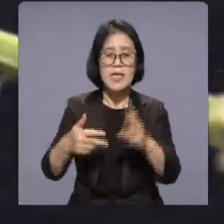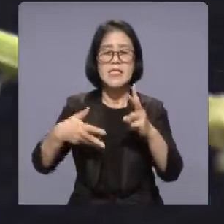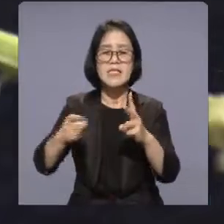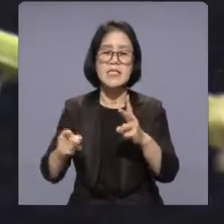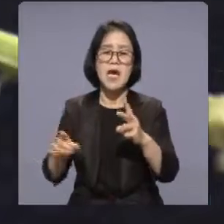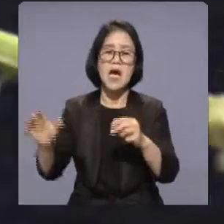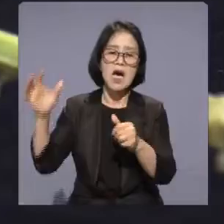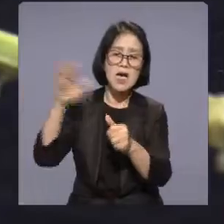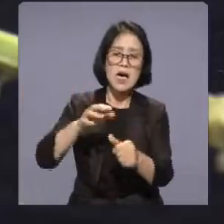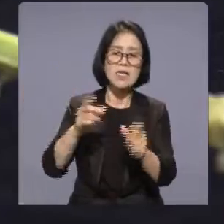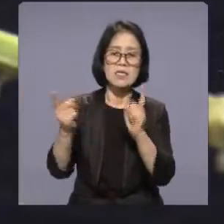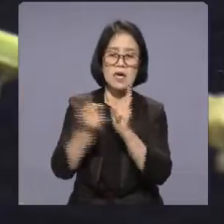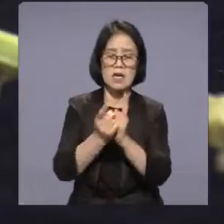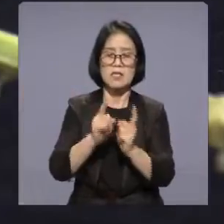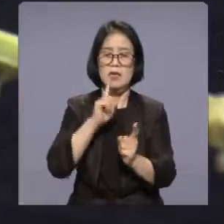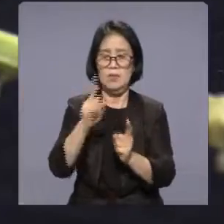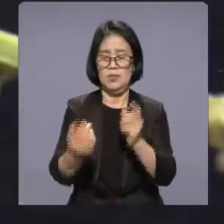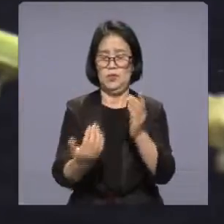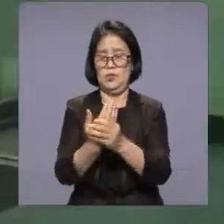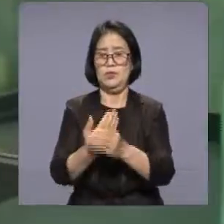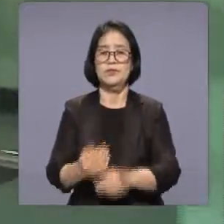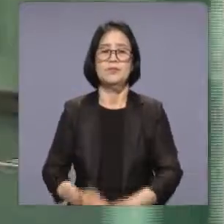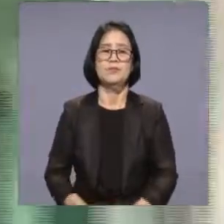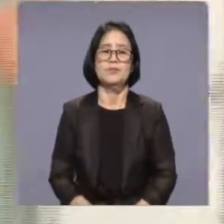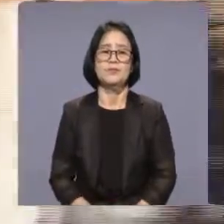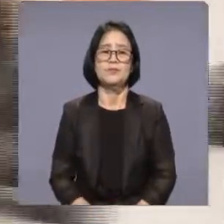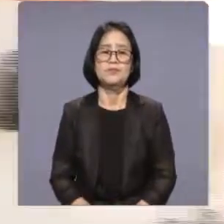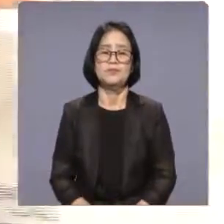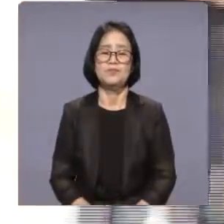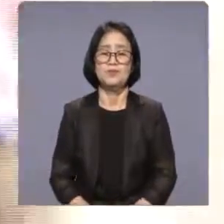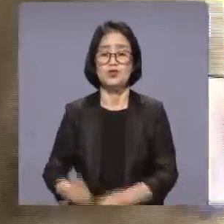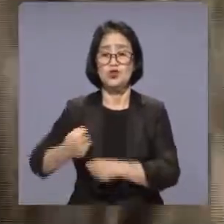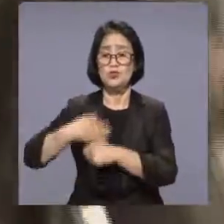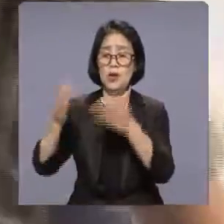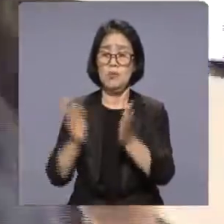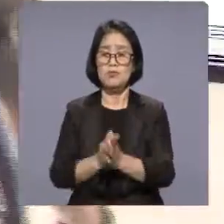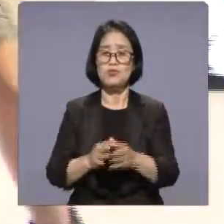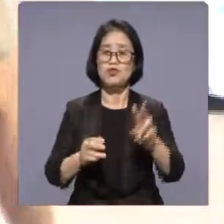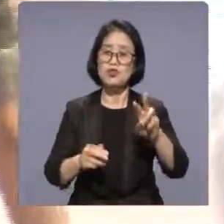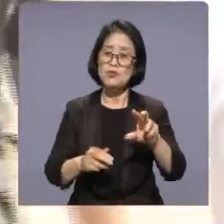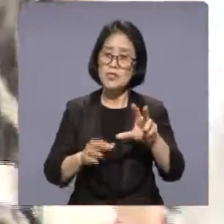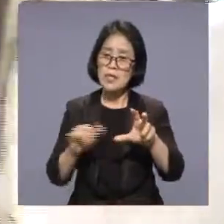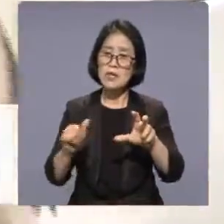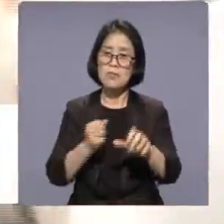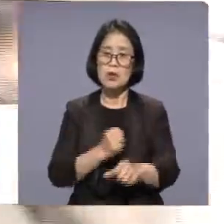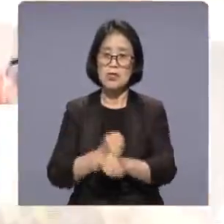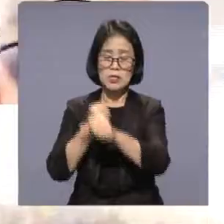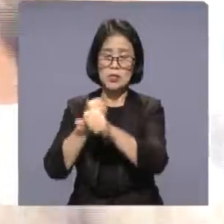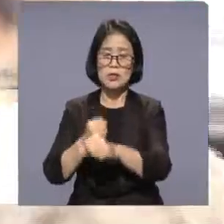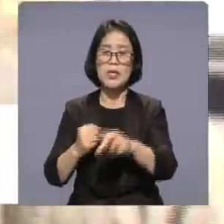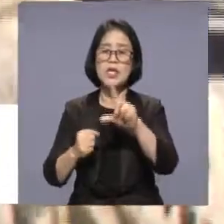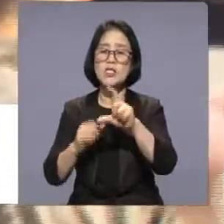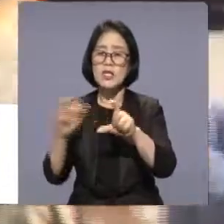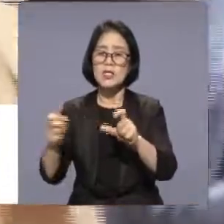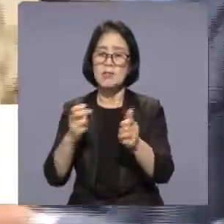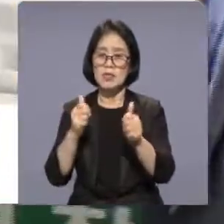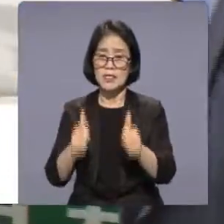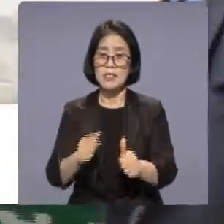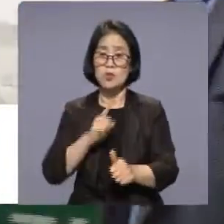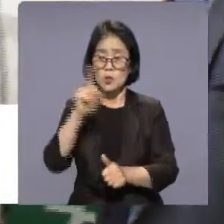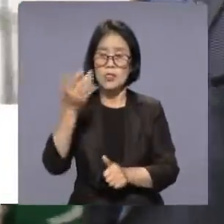가해를 당했다는 주장도 나왔습니다. 국방부는 25명을 입건해 15명을